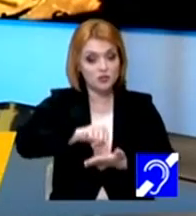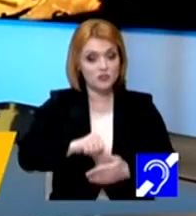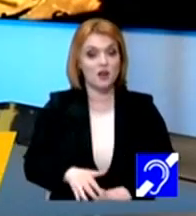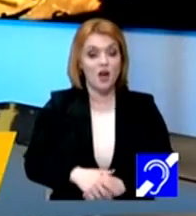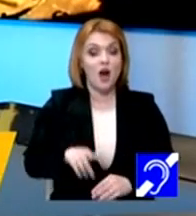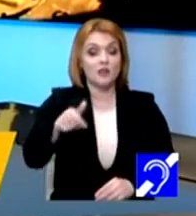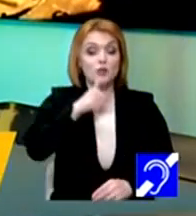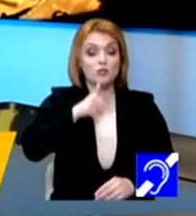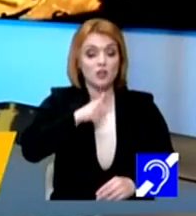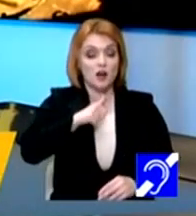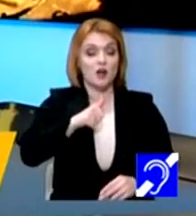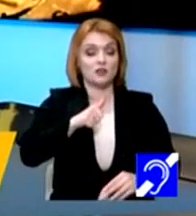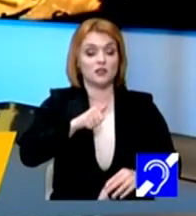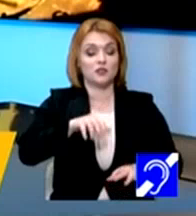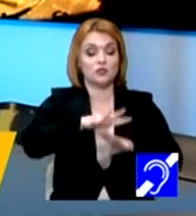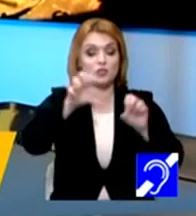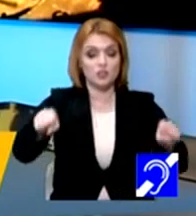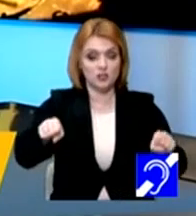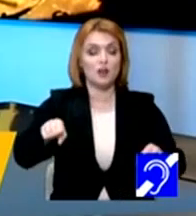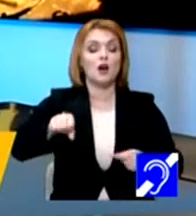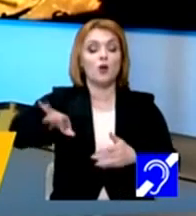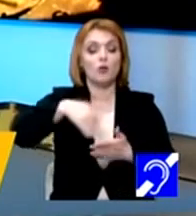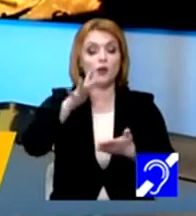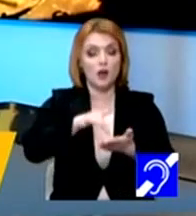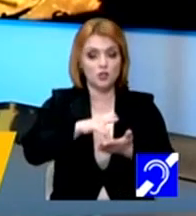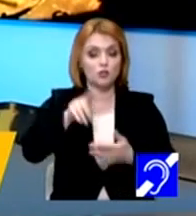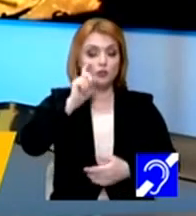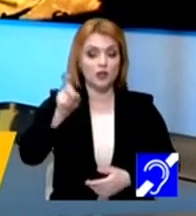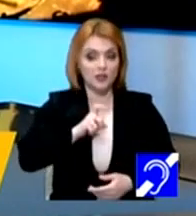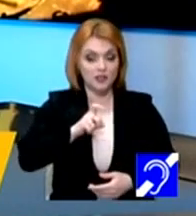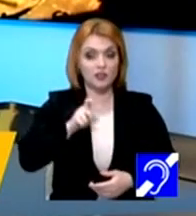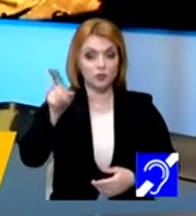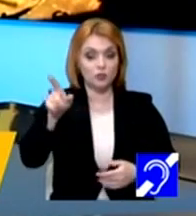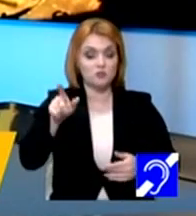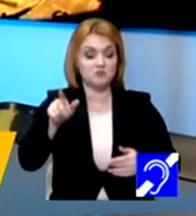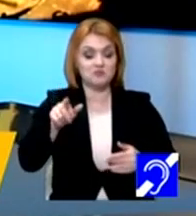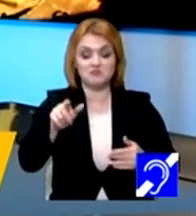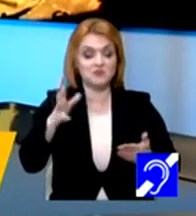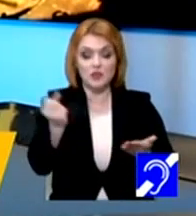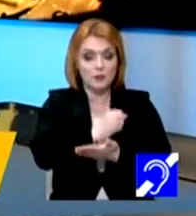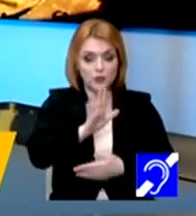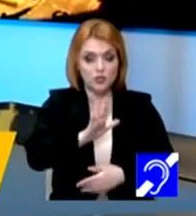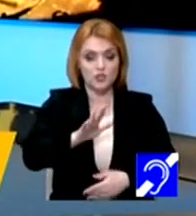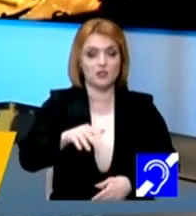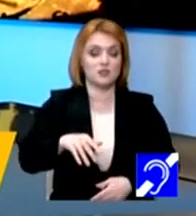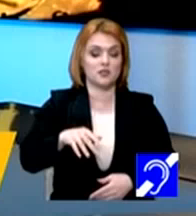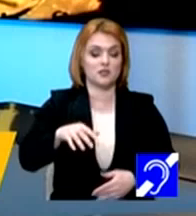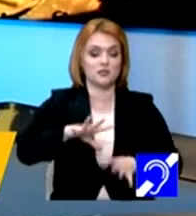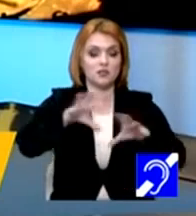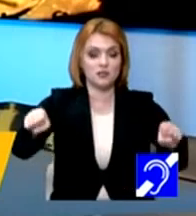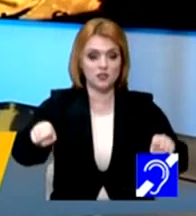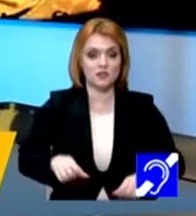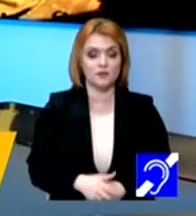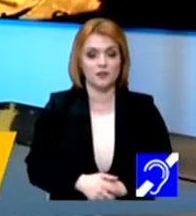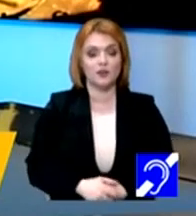cucerirea unui oraș important în Ucraina, iar starea de spirit a trupelor este tot mai proastă. Mulți soldați ruși dezertează, în